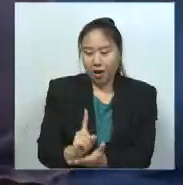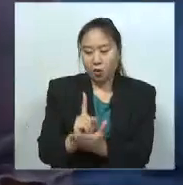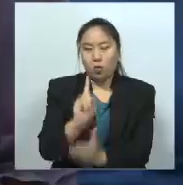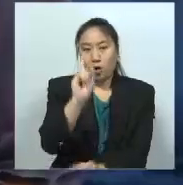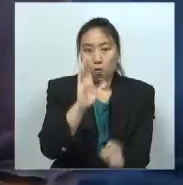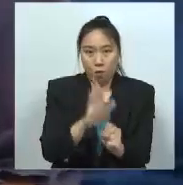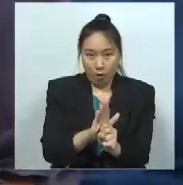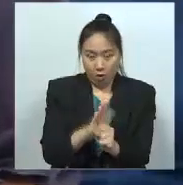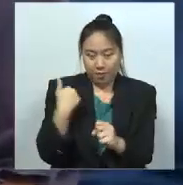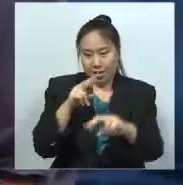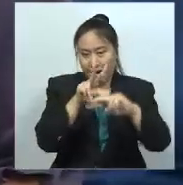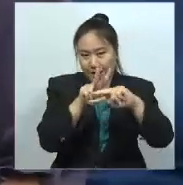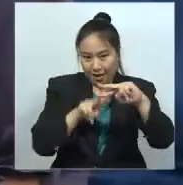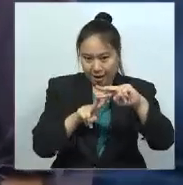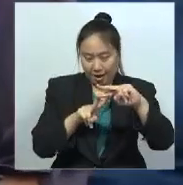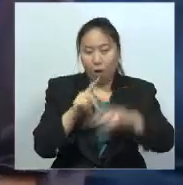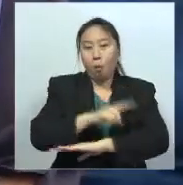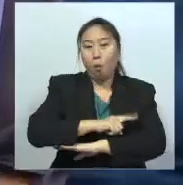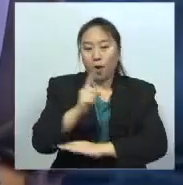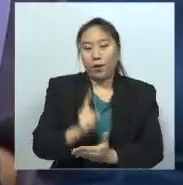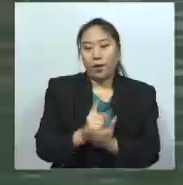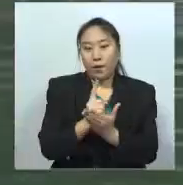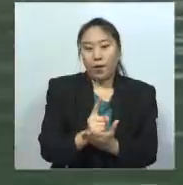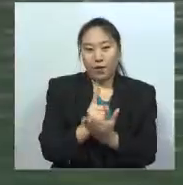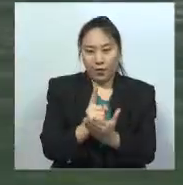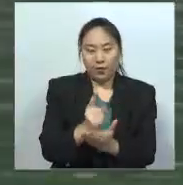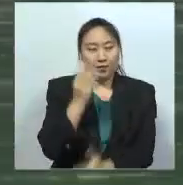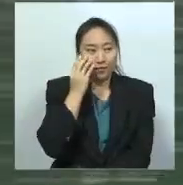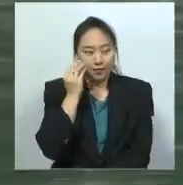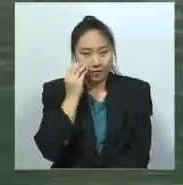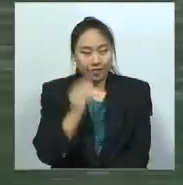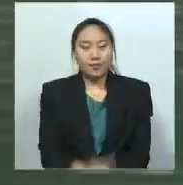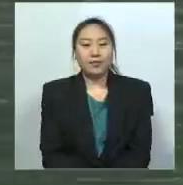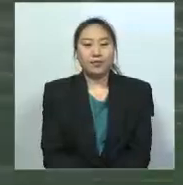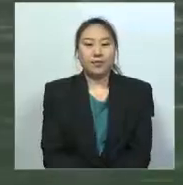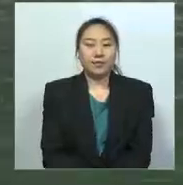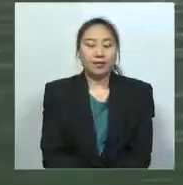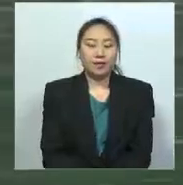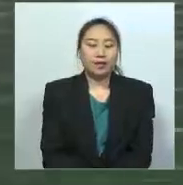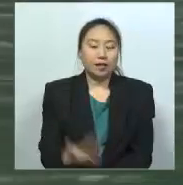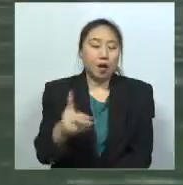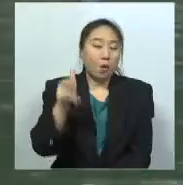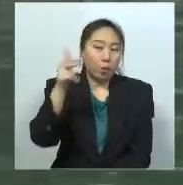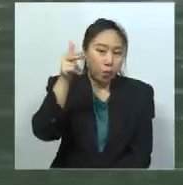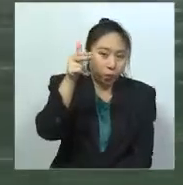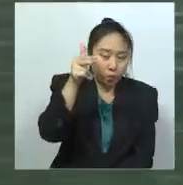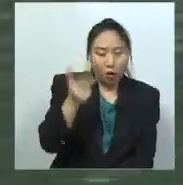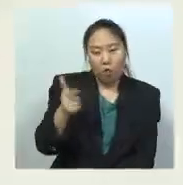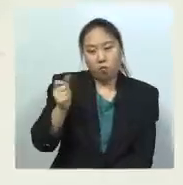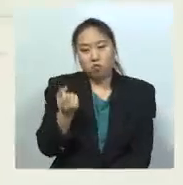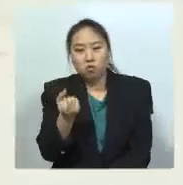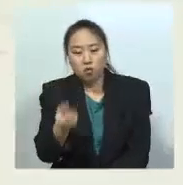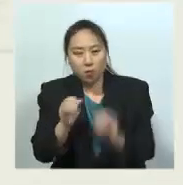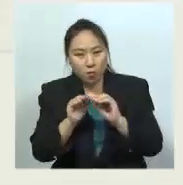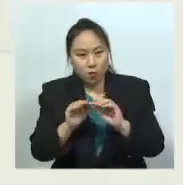ครับแล้วก็มีแฮชแท็กด้วยนะวันลอยกระทง นะครับน่ารักเลยทีเดียวนะครับ ค่ะ ก็เรียกว่าตลอดการไลฟ์นะครับก็มีประชาชนเนี่ยเข้าม